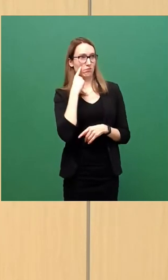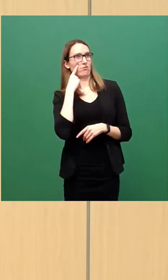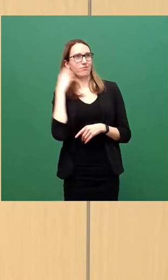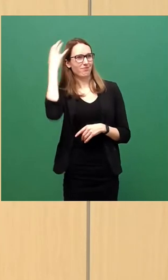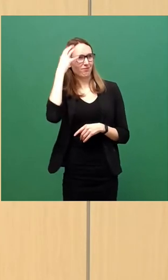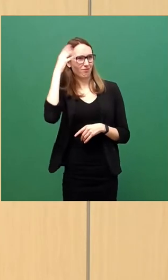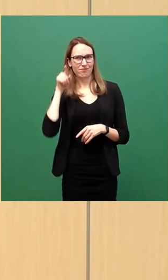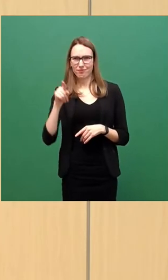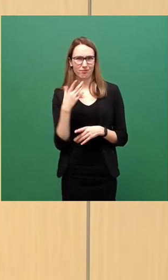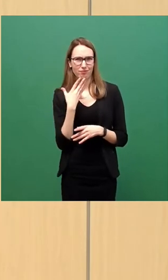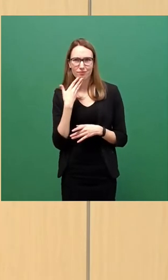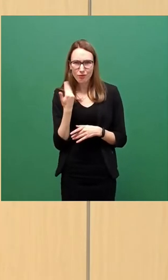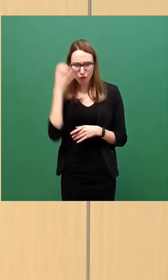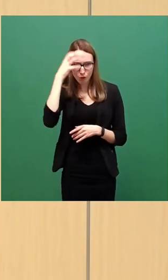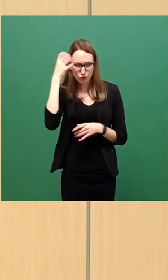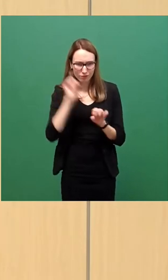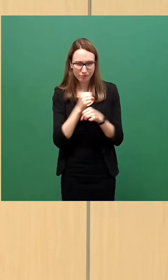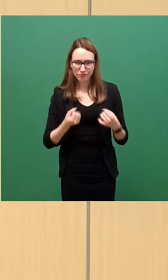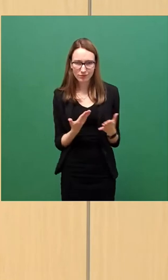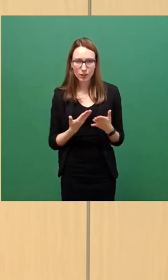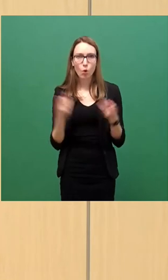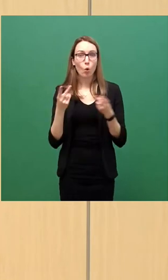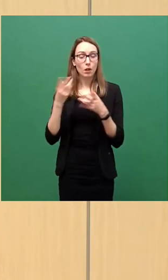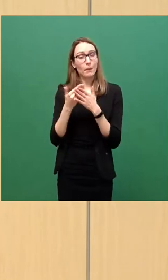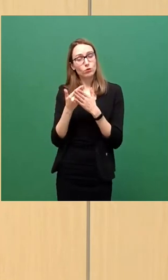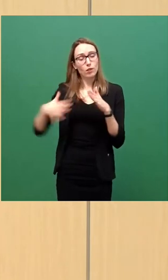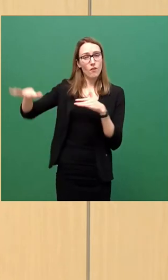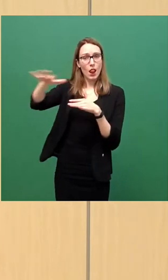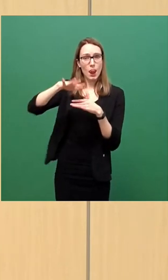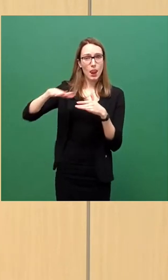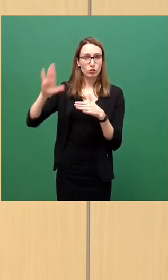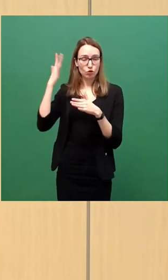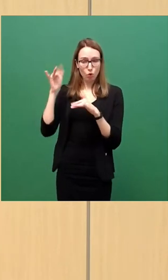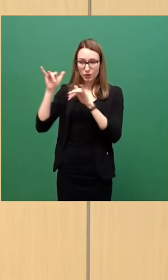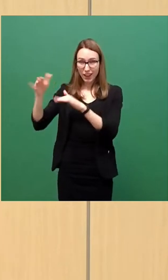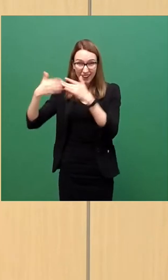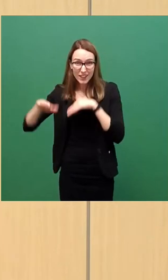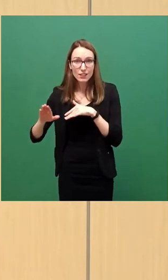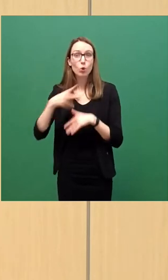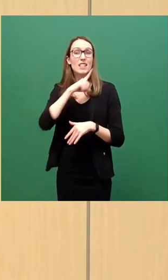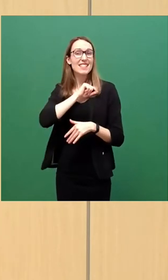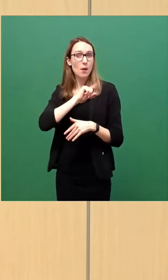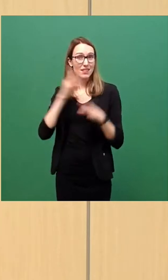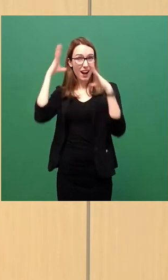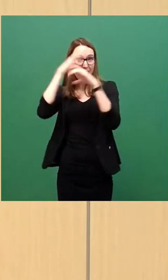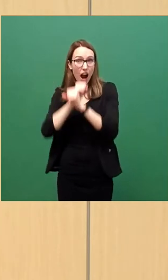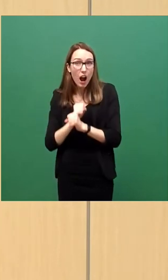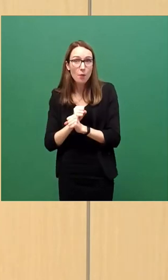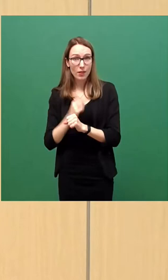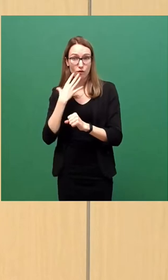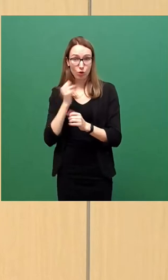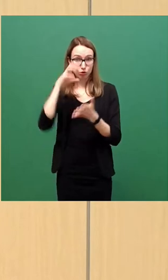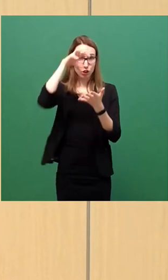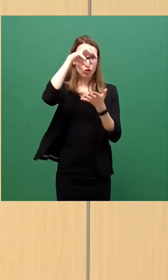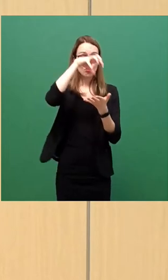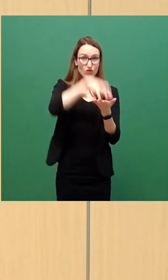bereden. Oder waren Sie schon mal auf dem Land und wollten sonnabends abends in die Stadt, egal ob die Chemnitz, Zwickau,